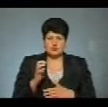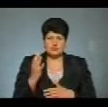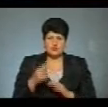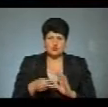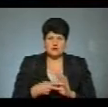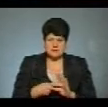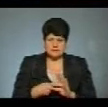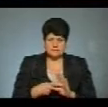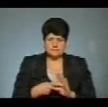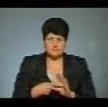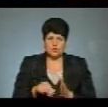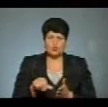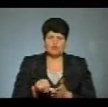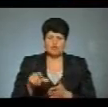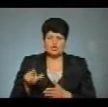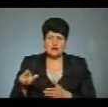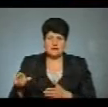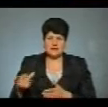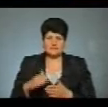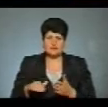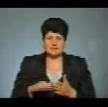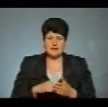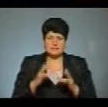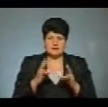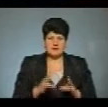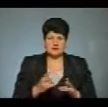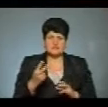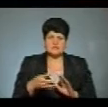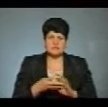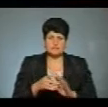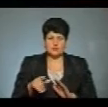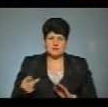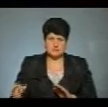447. Учасників ліквідації ядерних аварій – 29 осіб.